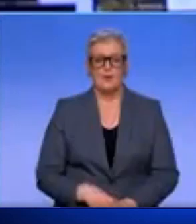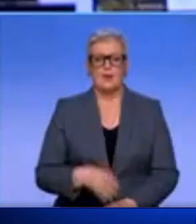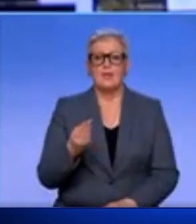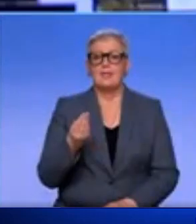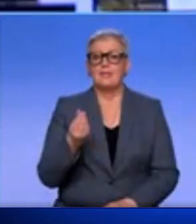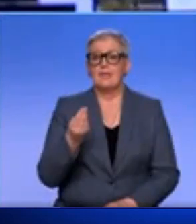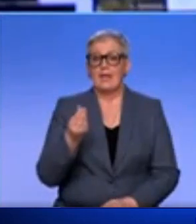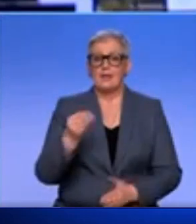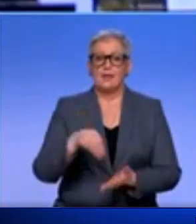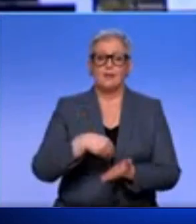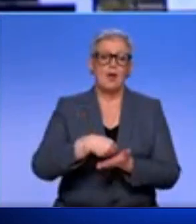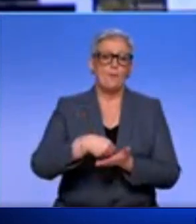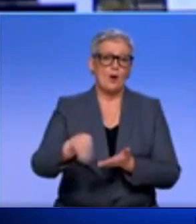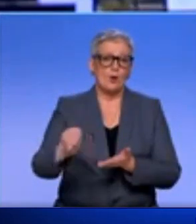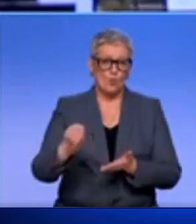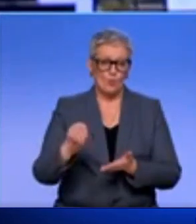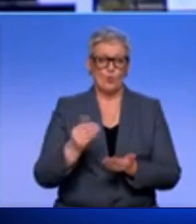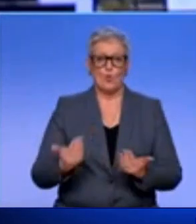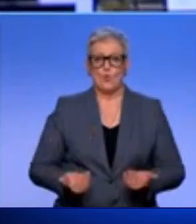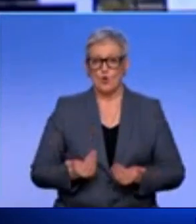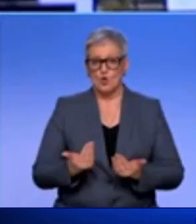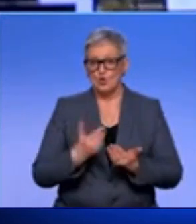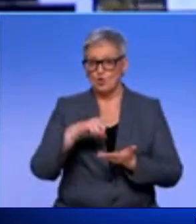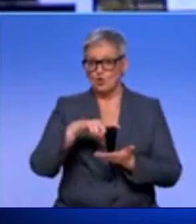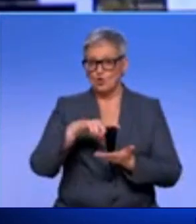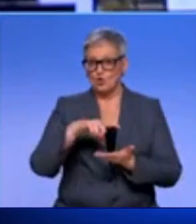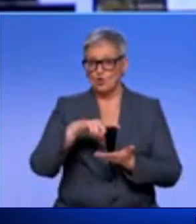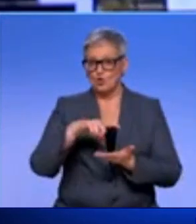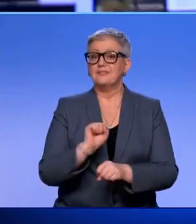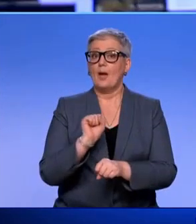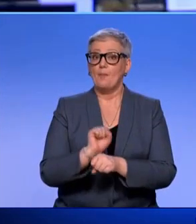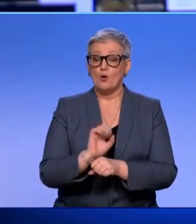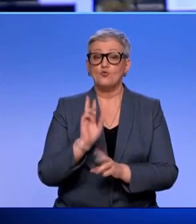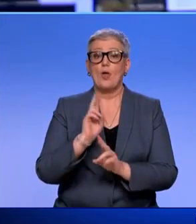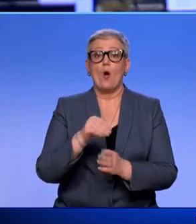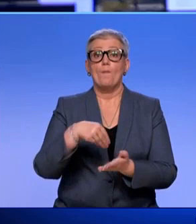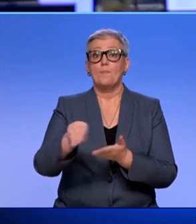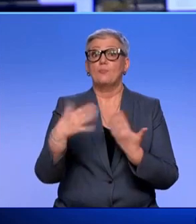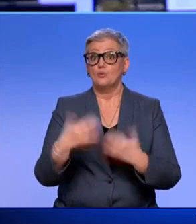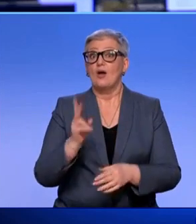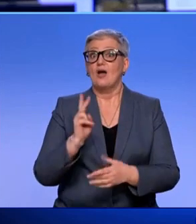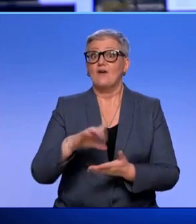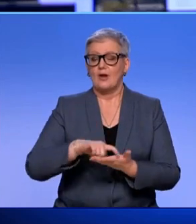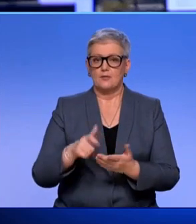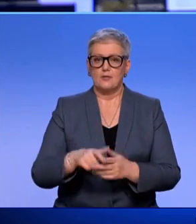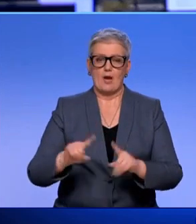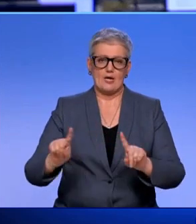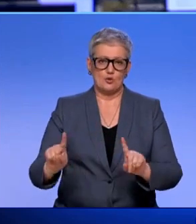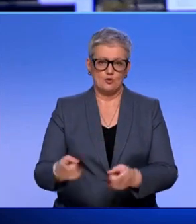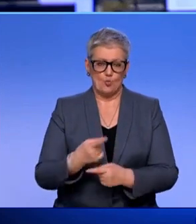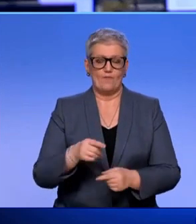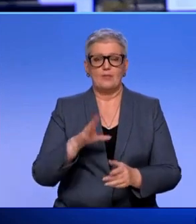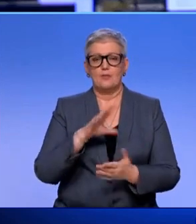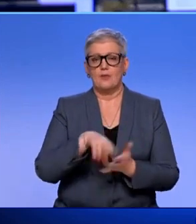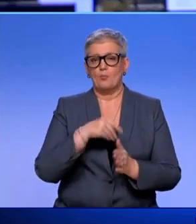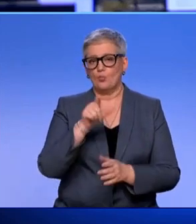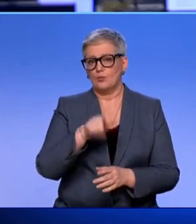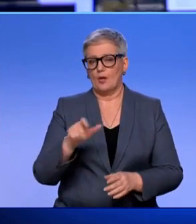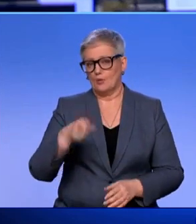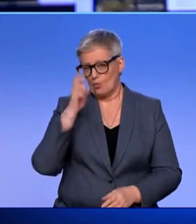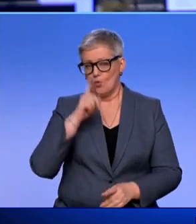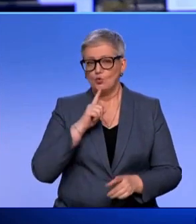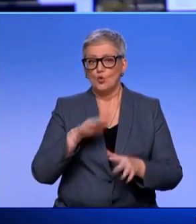Деньги на покупку жилья заморожены, а уже приобретенные квартиры арестованы. Депутаты Госдумы и сенаторы отправили главе МВД